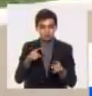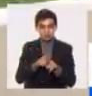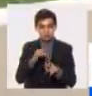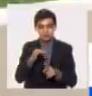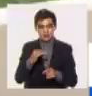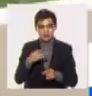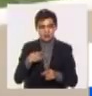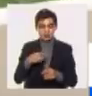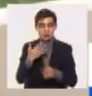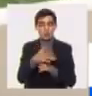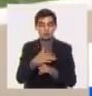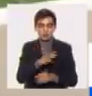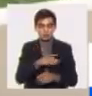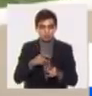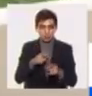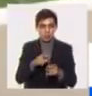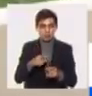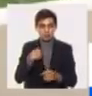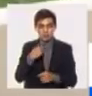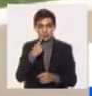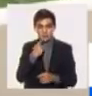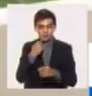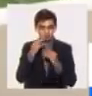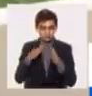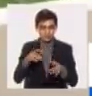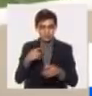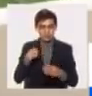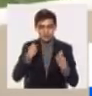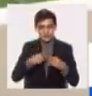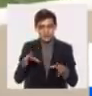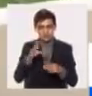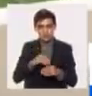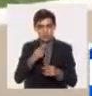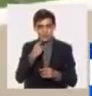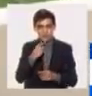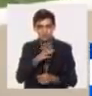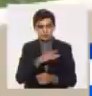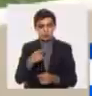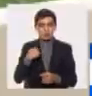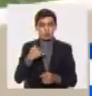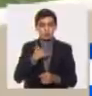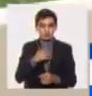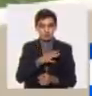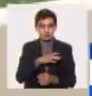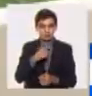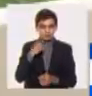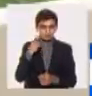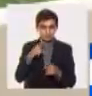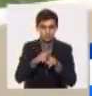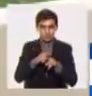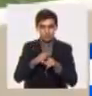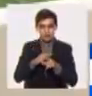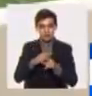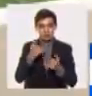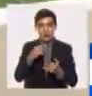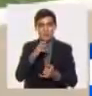выбежала босиком на улицу, с меня со рта шла кровь, мои все вещи в крови, потому что у меня повреждена слизистая рта, так как я ношу